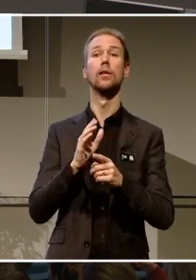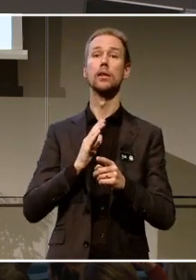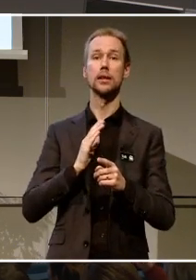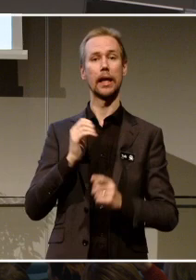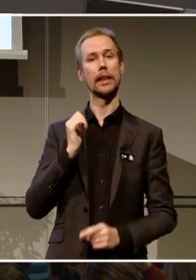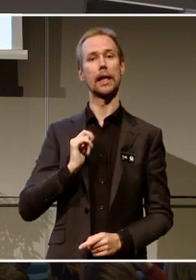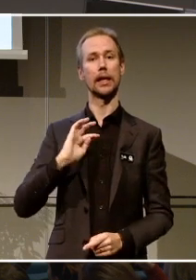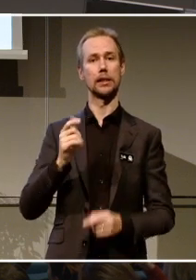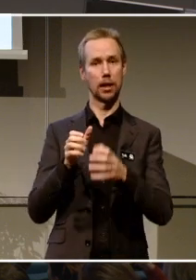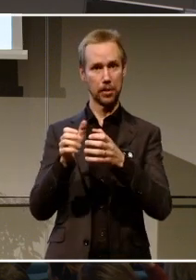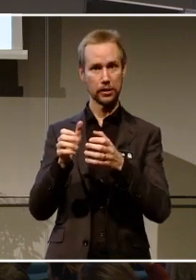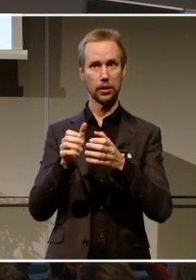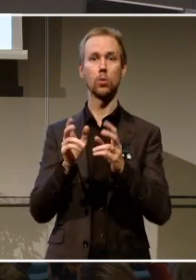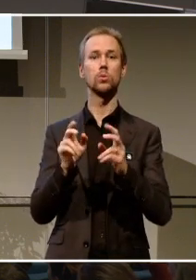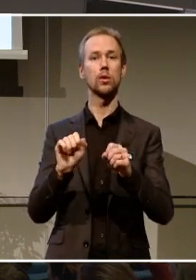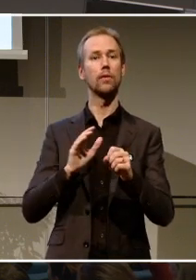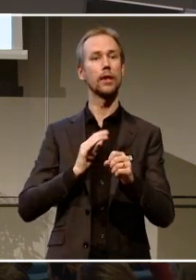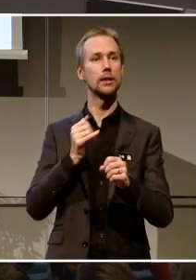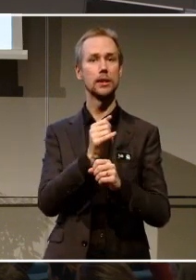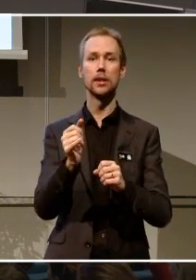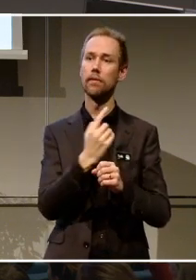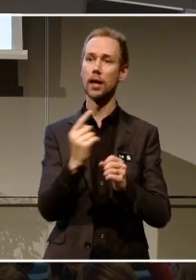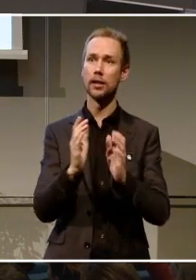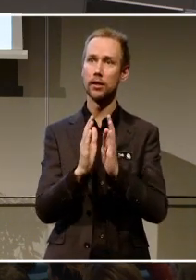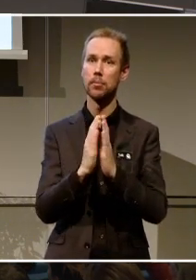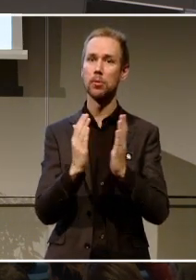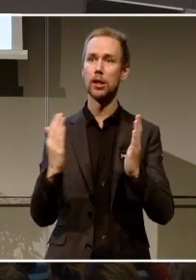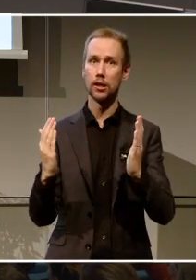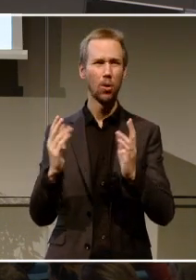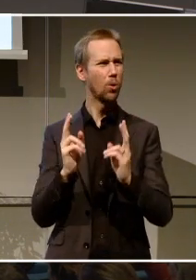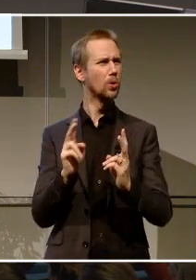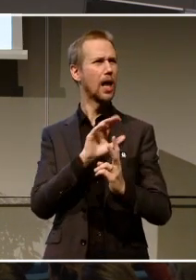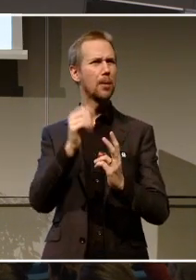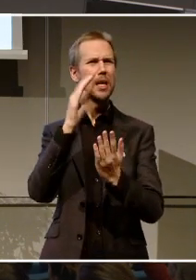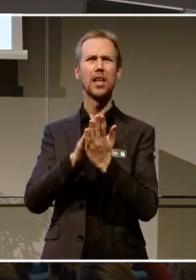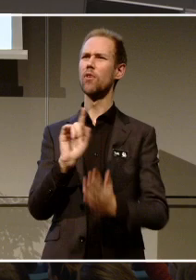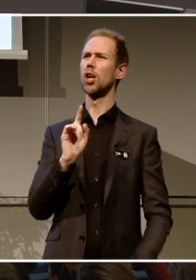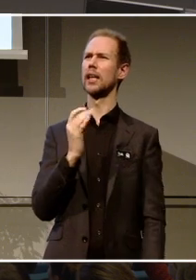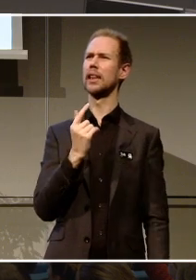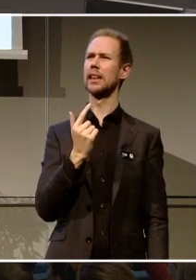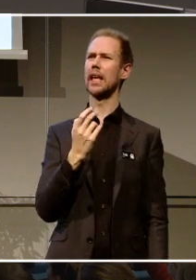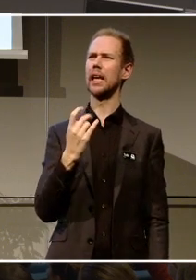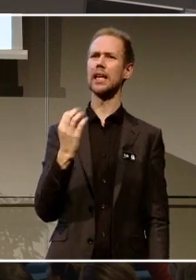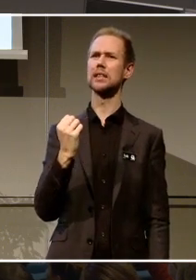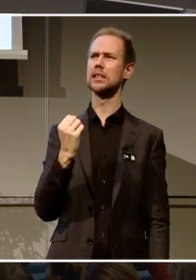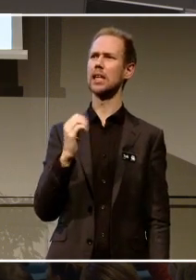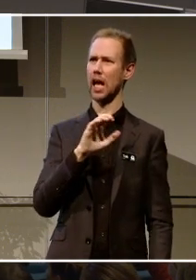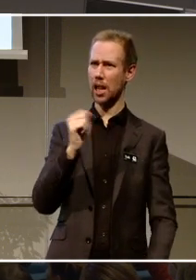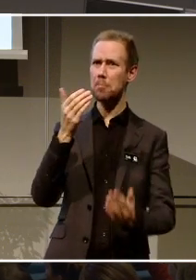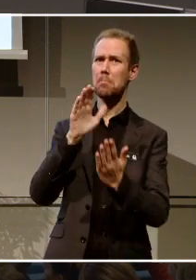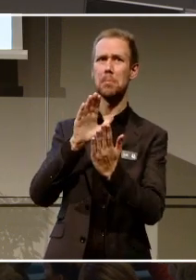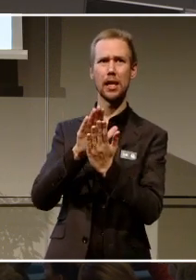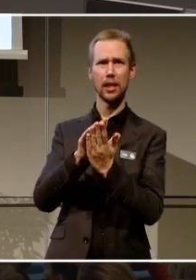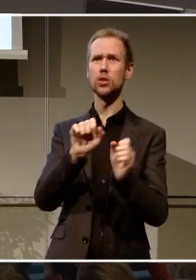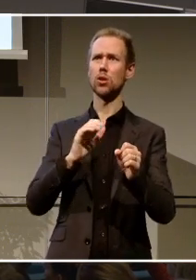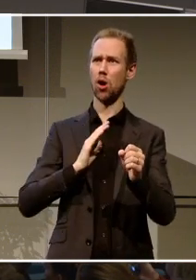bibliotek. Visst är det så att vi gör alla bilder tillgängliga också, Therese? Var det Therese? Ja. Ja, eller hur? Så att det finns.